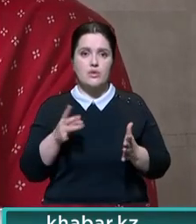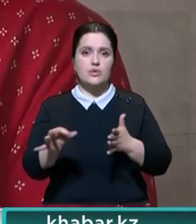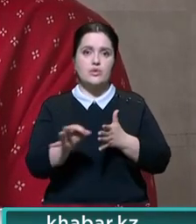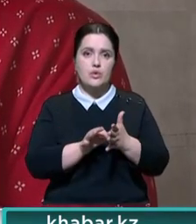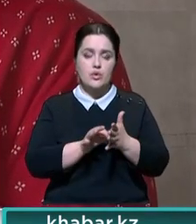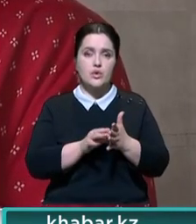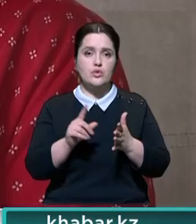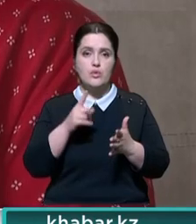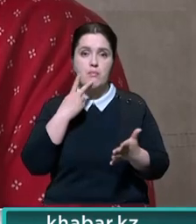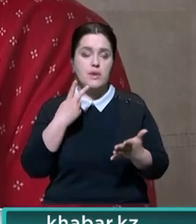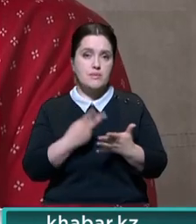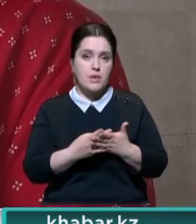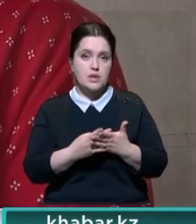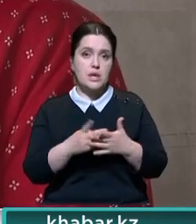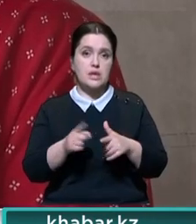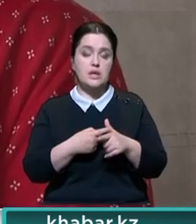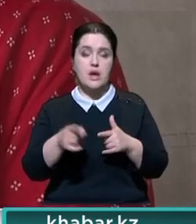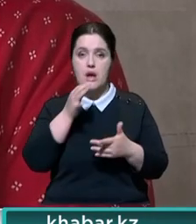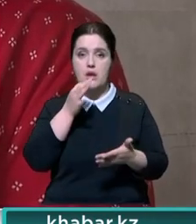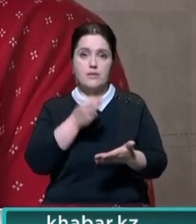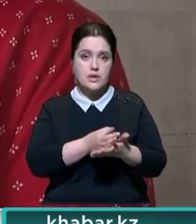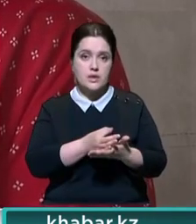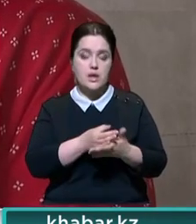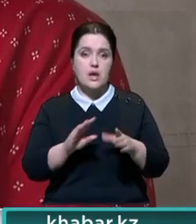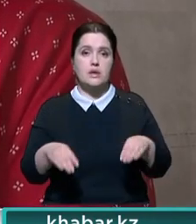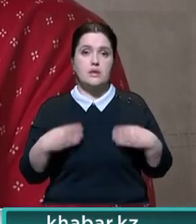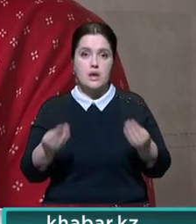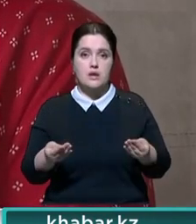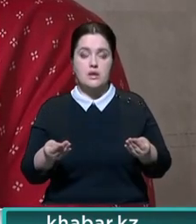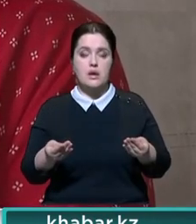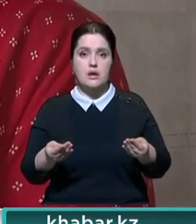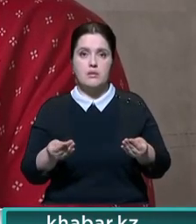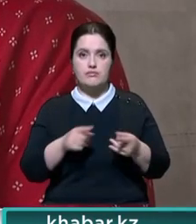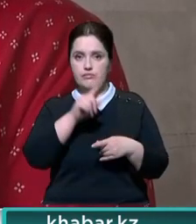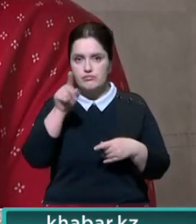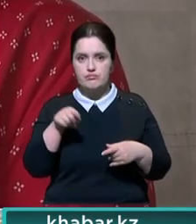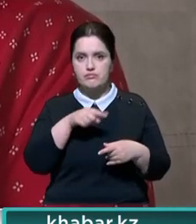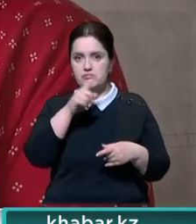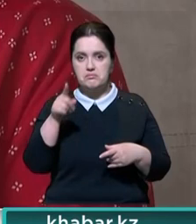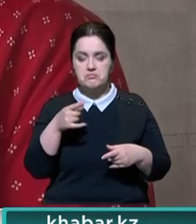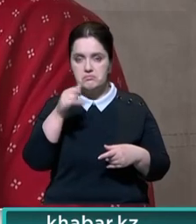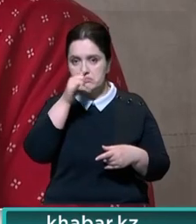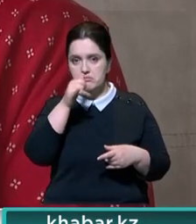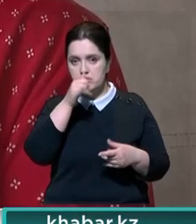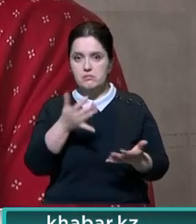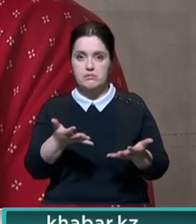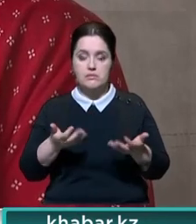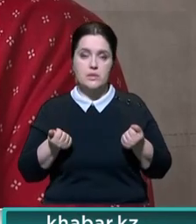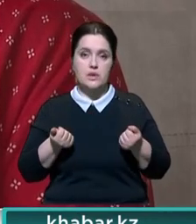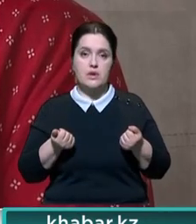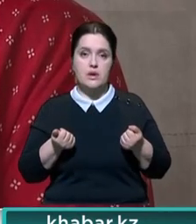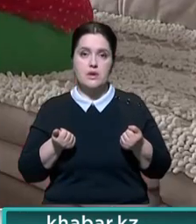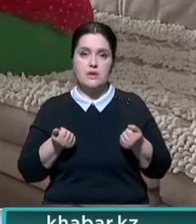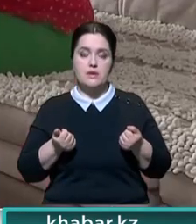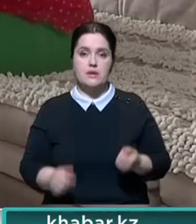что-то посмотреть или ответить, дать ответ. Крутится и никак. Никак не открывается